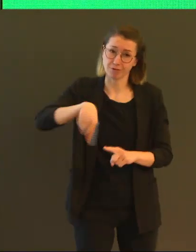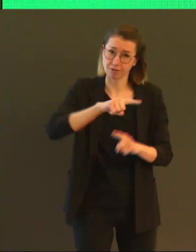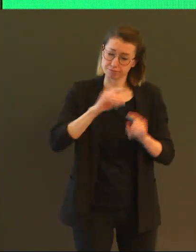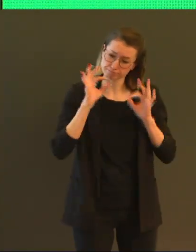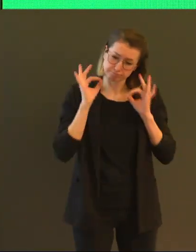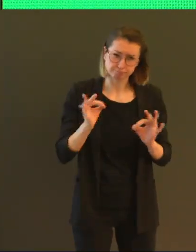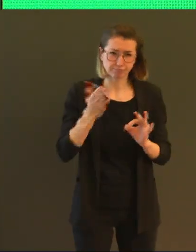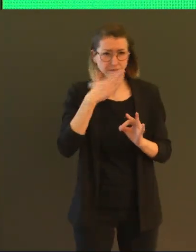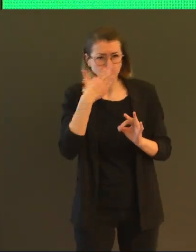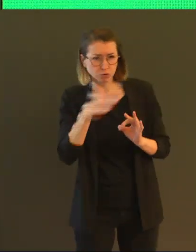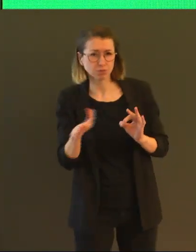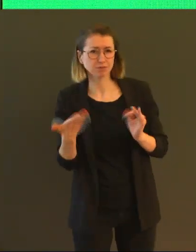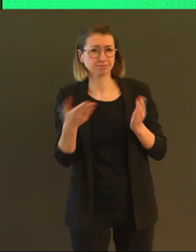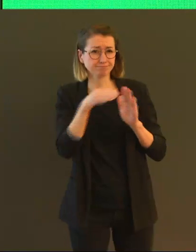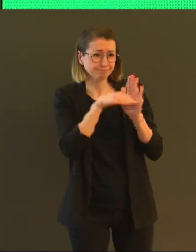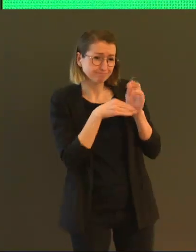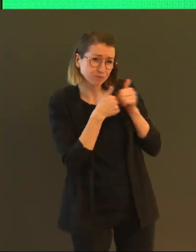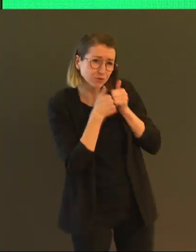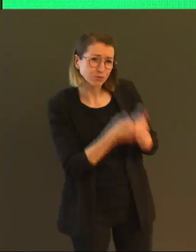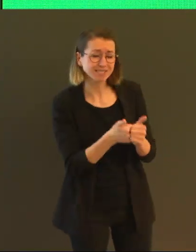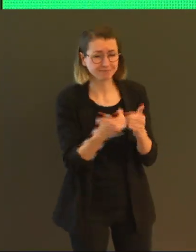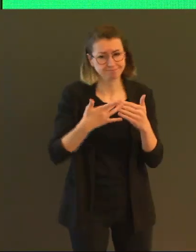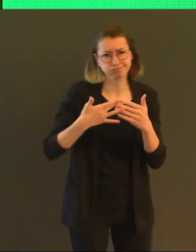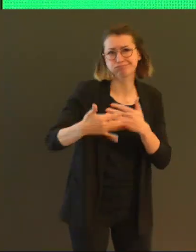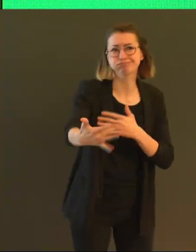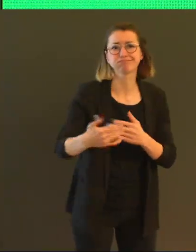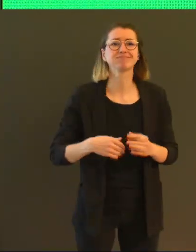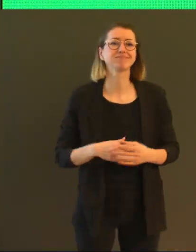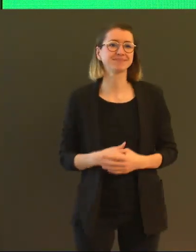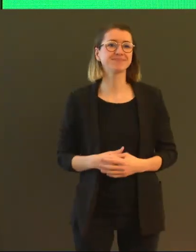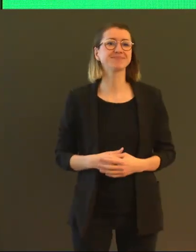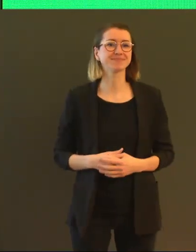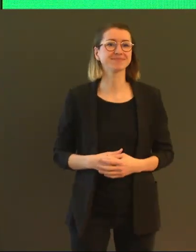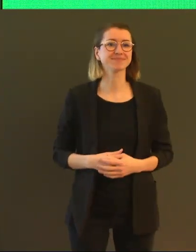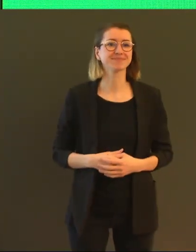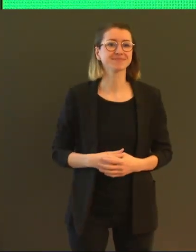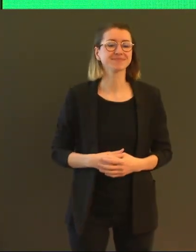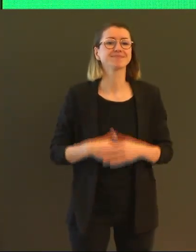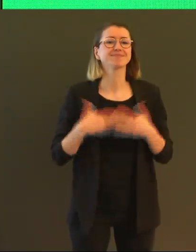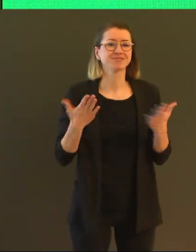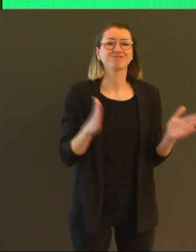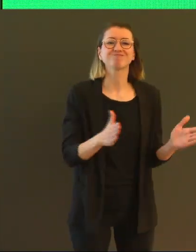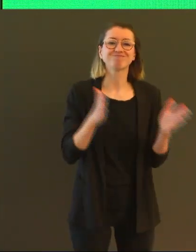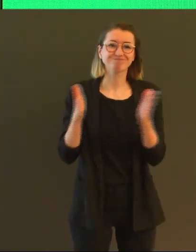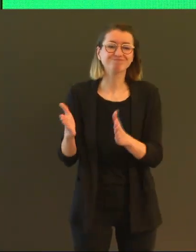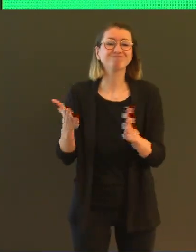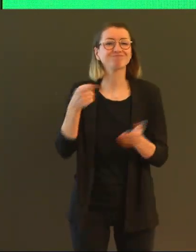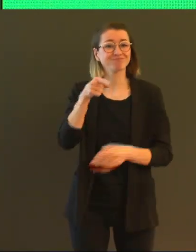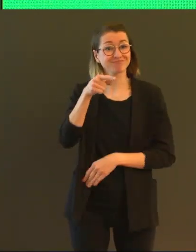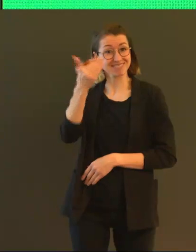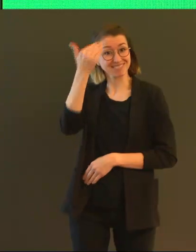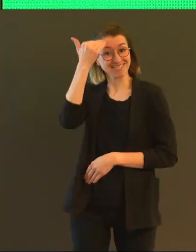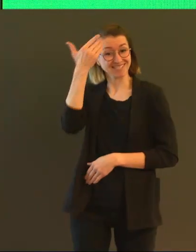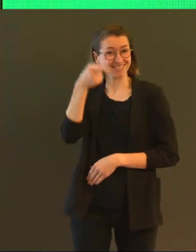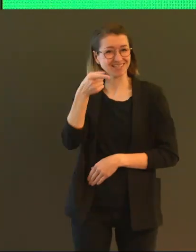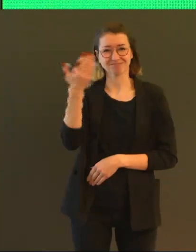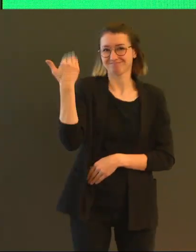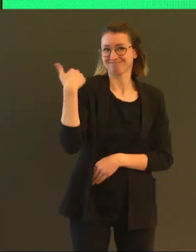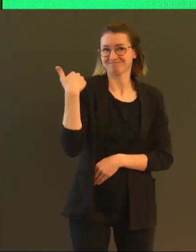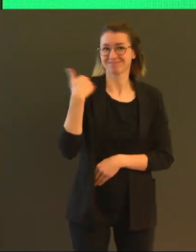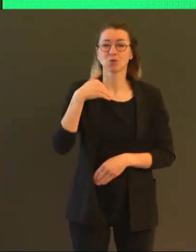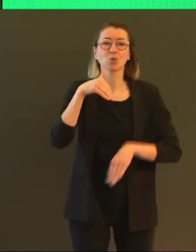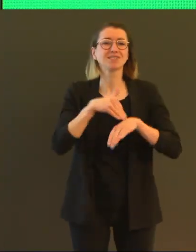semaines à venir. Nous savons tous que le Conseil national de sécurité a décidé mercredi de